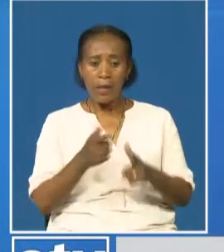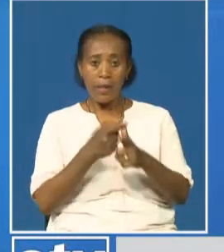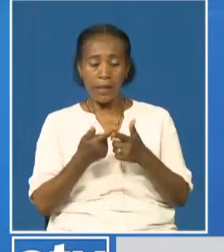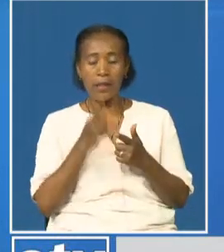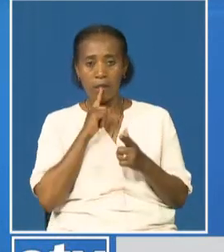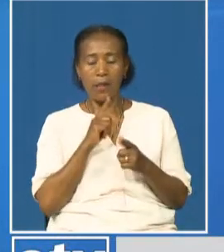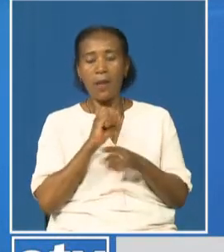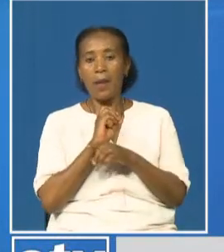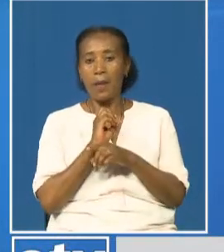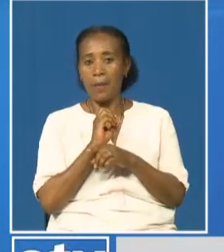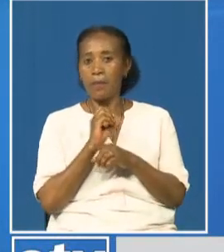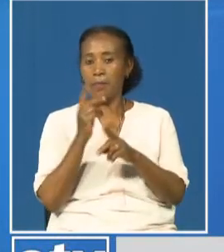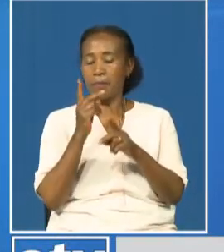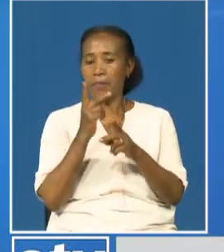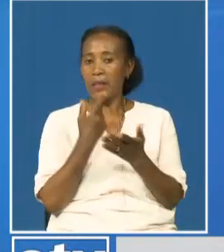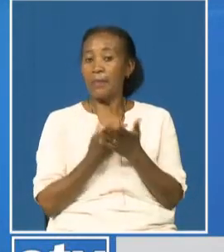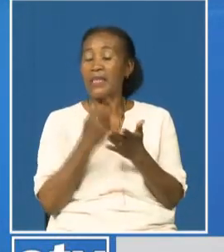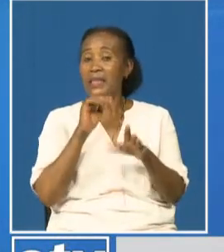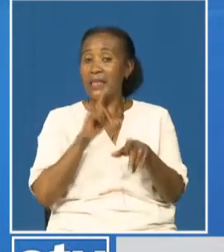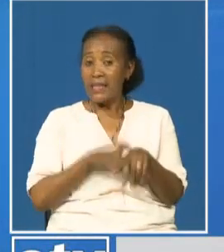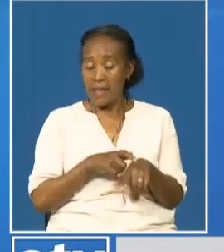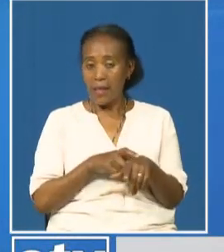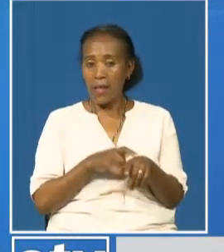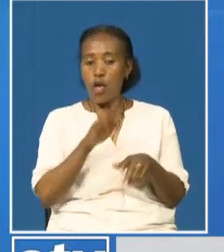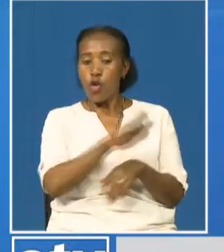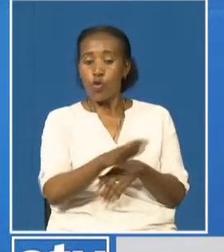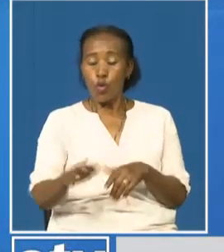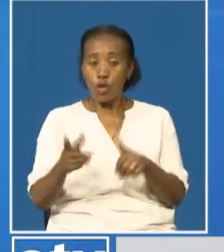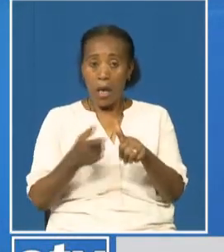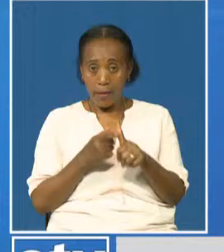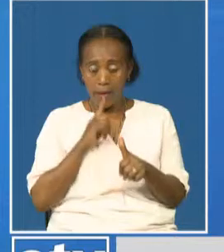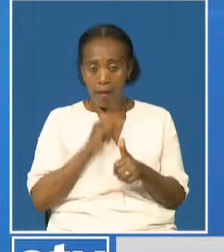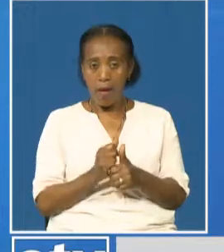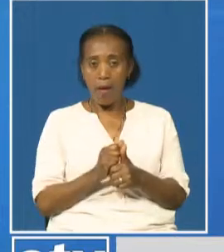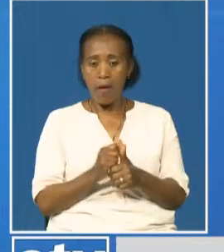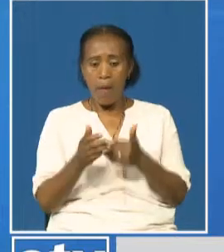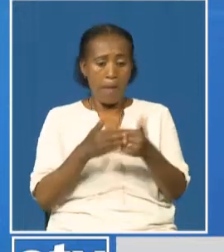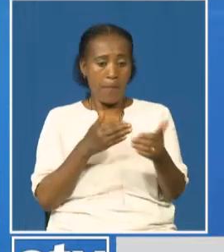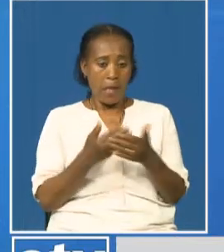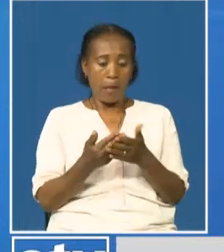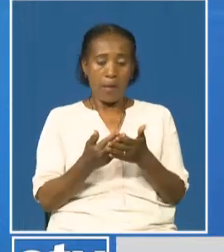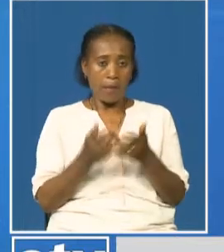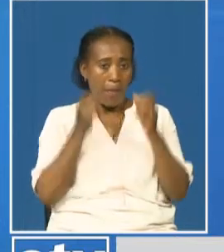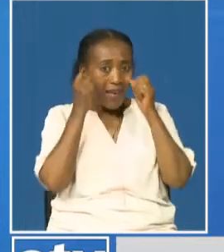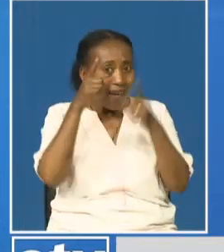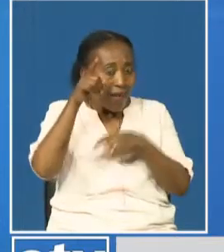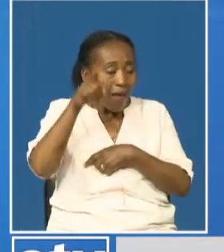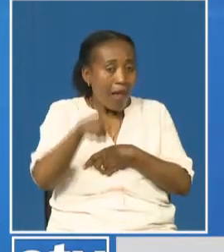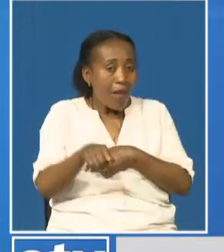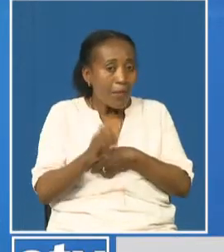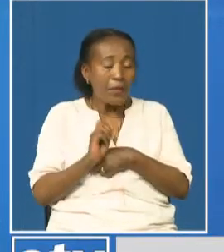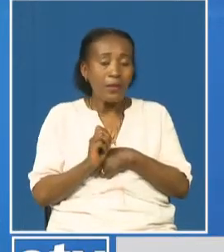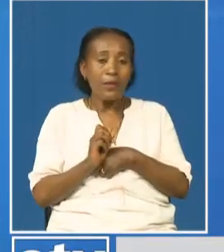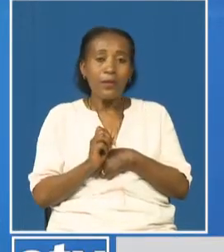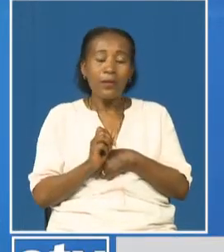ሪኳየር የሚያደርገው ስለዚህ በዚህ ጊዜ ልጆች አንደኛ ምናልባት መረዳት ያለብን በ